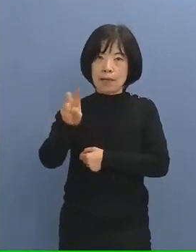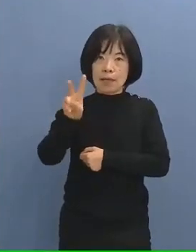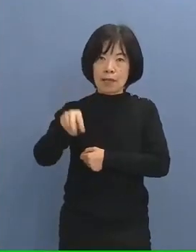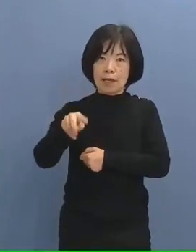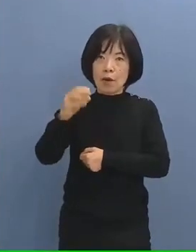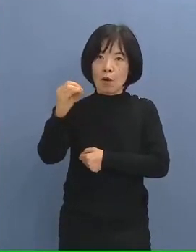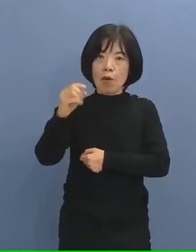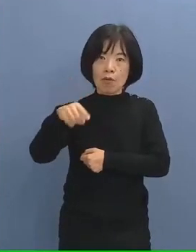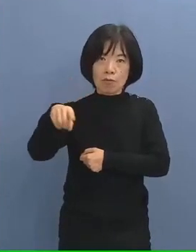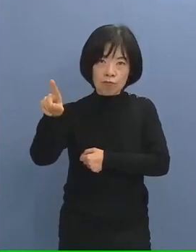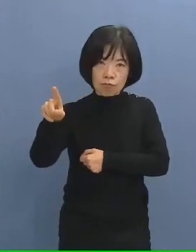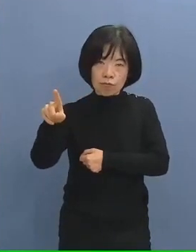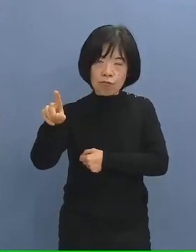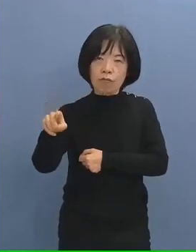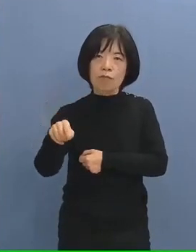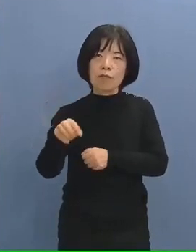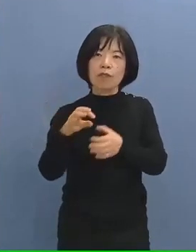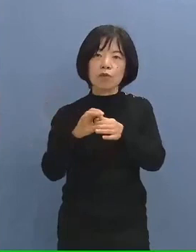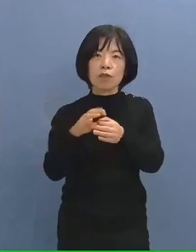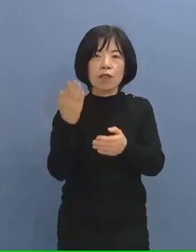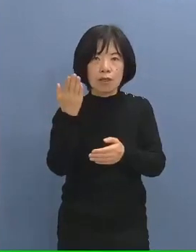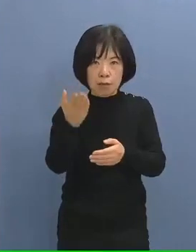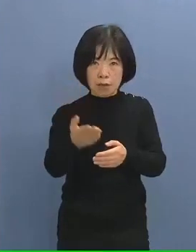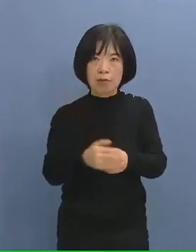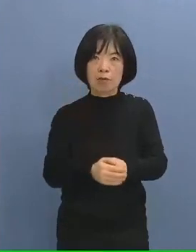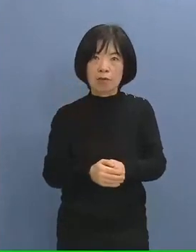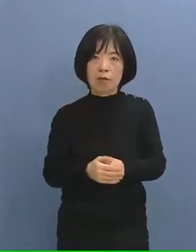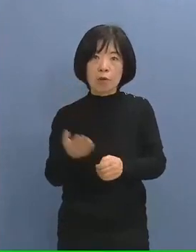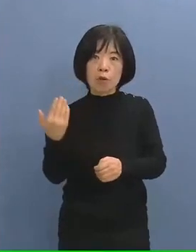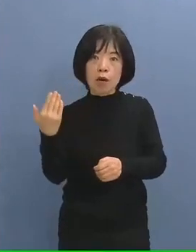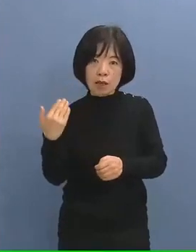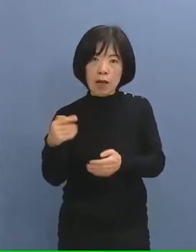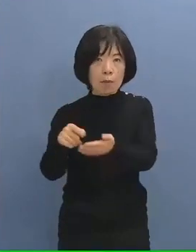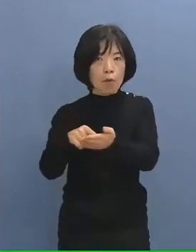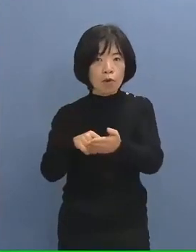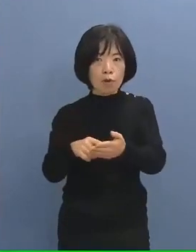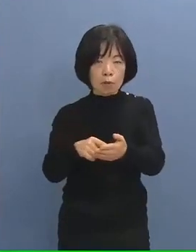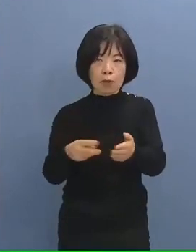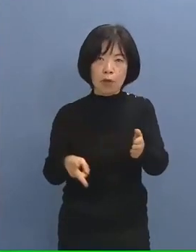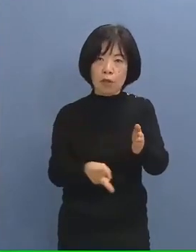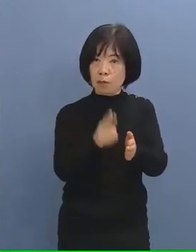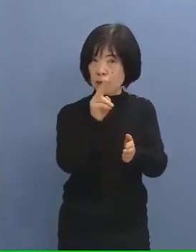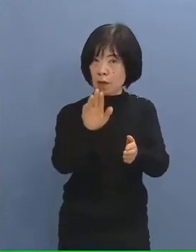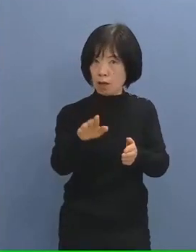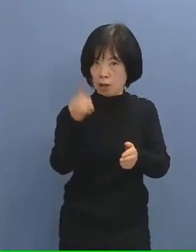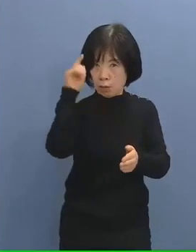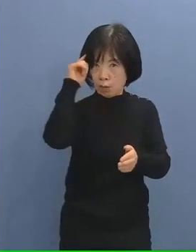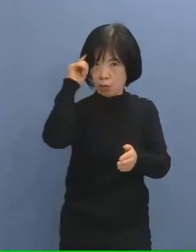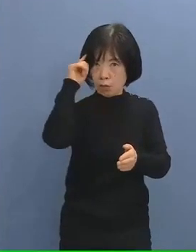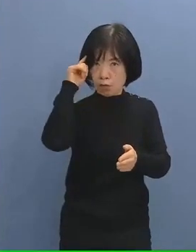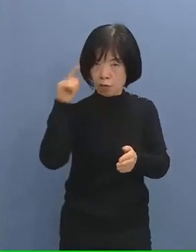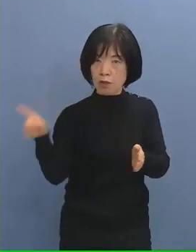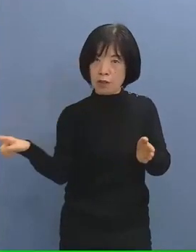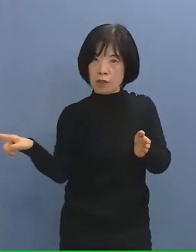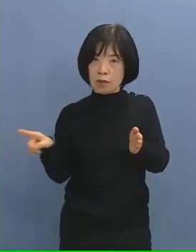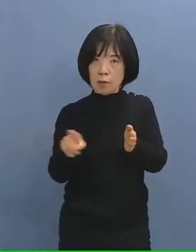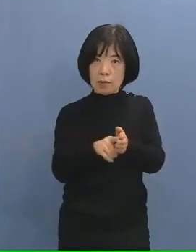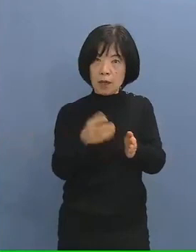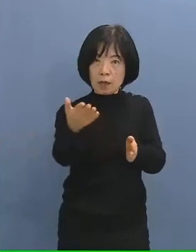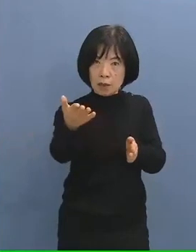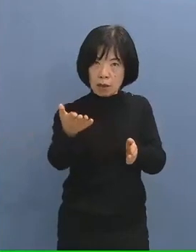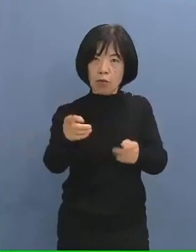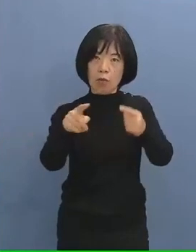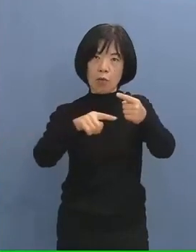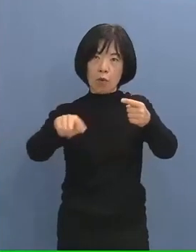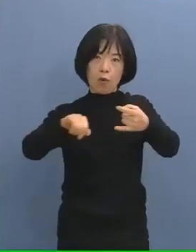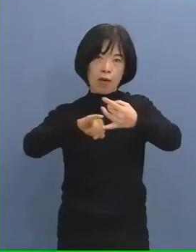迎えていると承知しております。これまで知事のですね、大事な公約の一つとして力を入れてきたところ